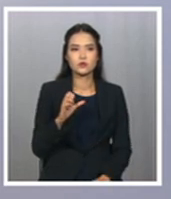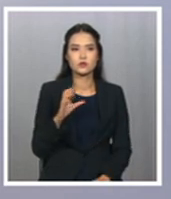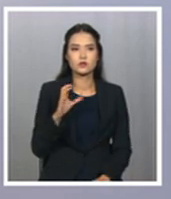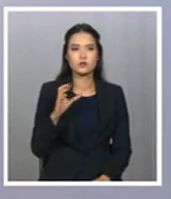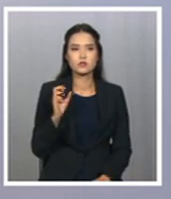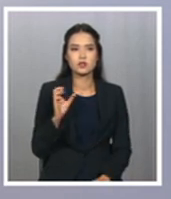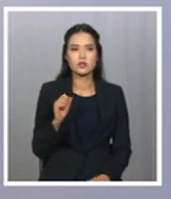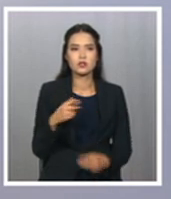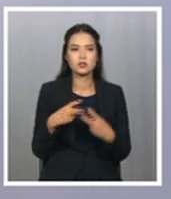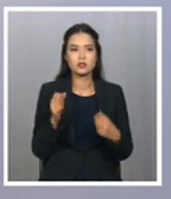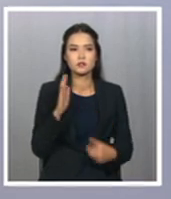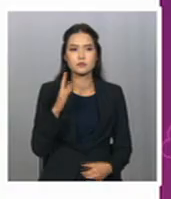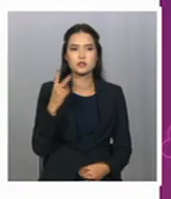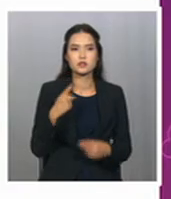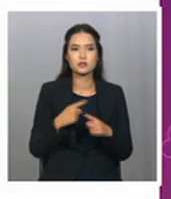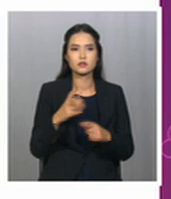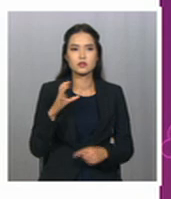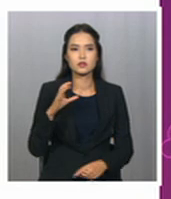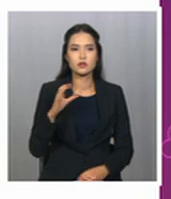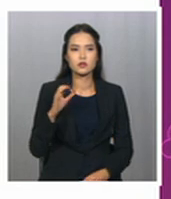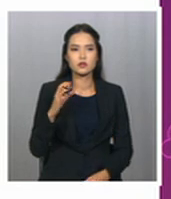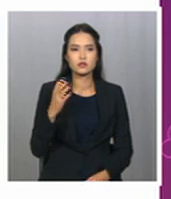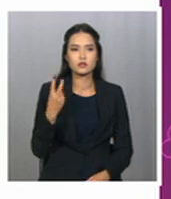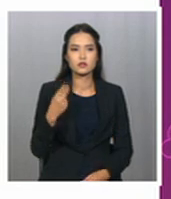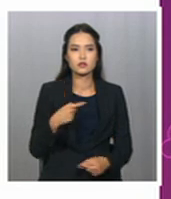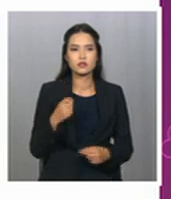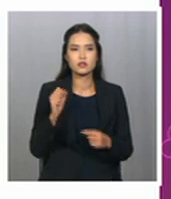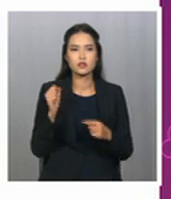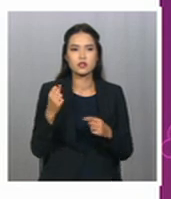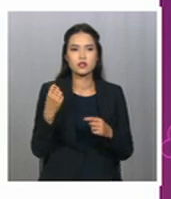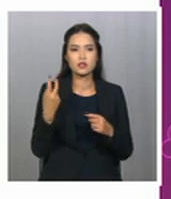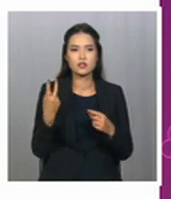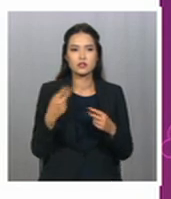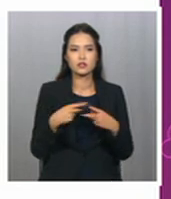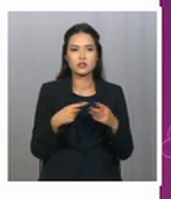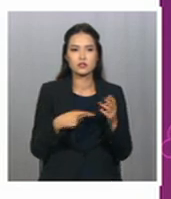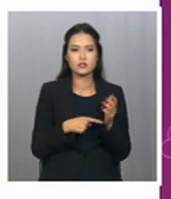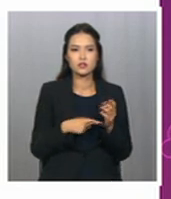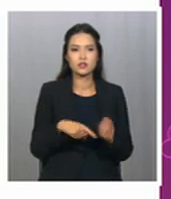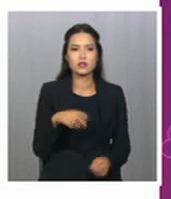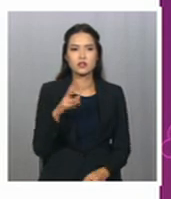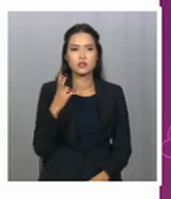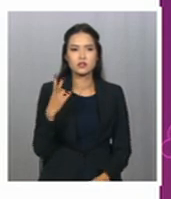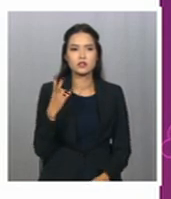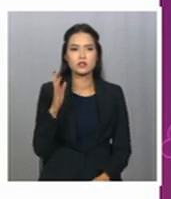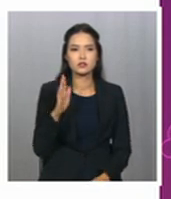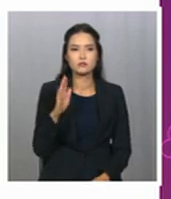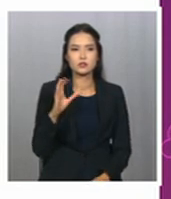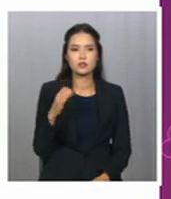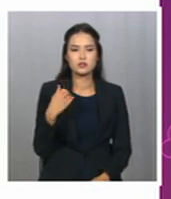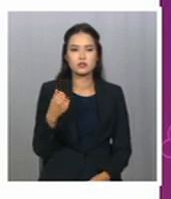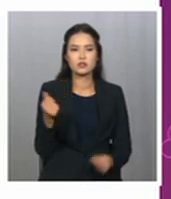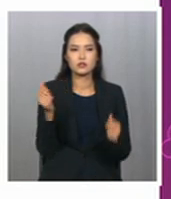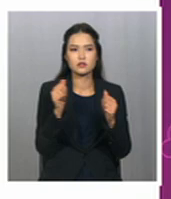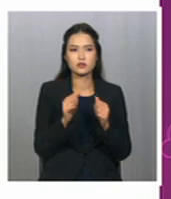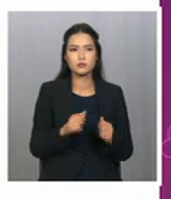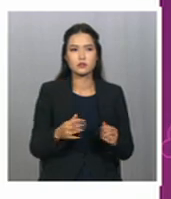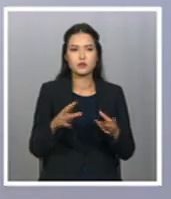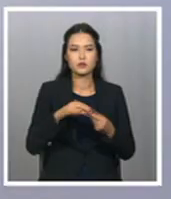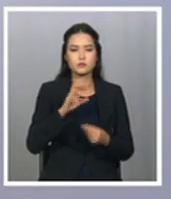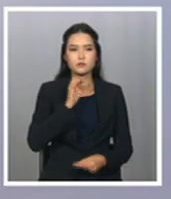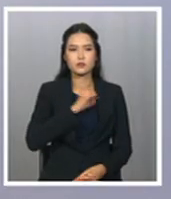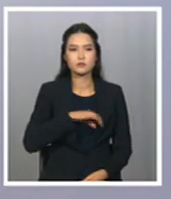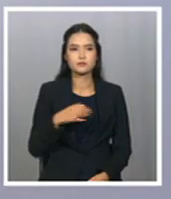бөлінген 2BC-ға тең. А, Б, С олар қалайда бір сандар, демек косинус альфаның мәні қалайда бір сан